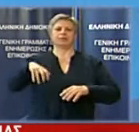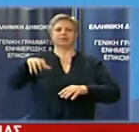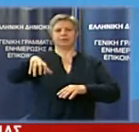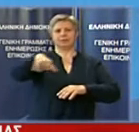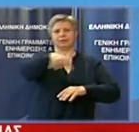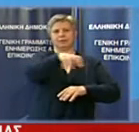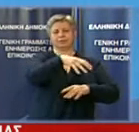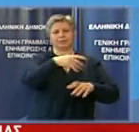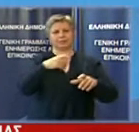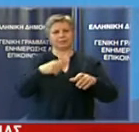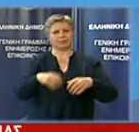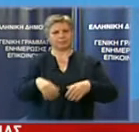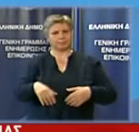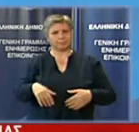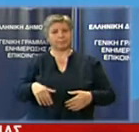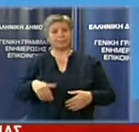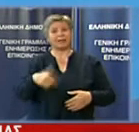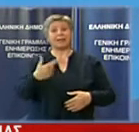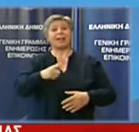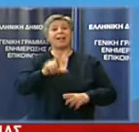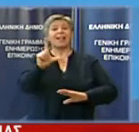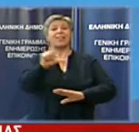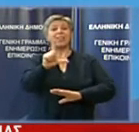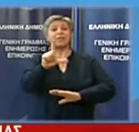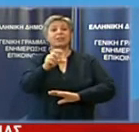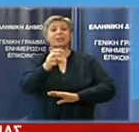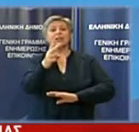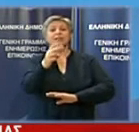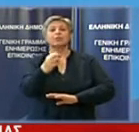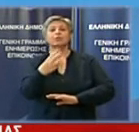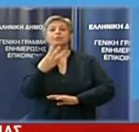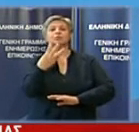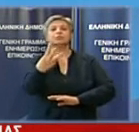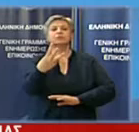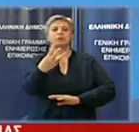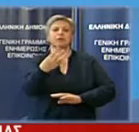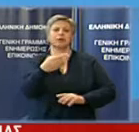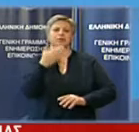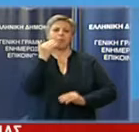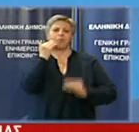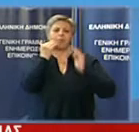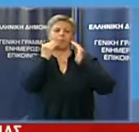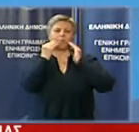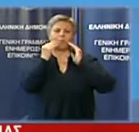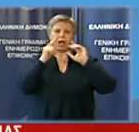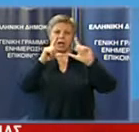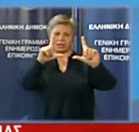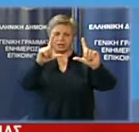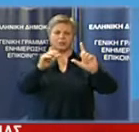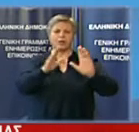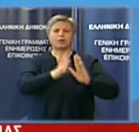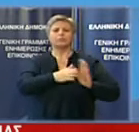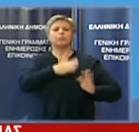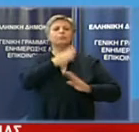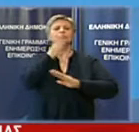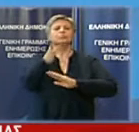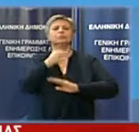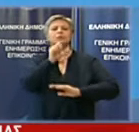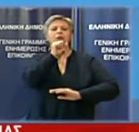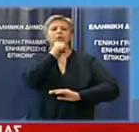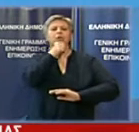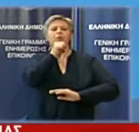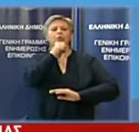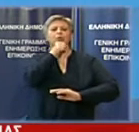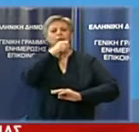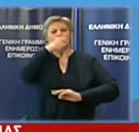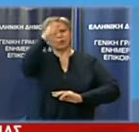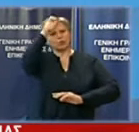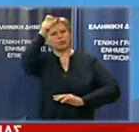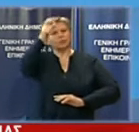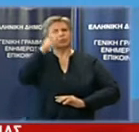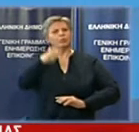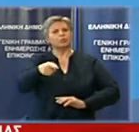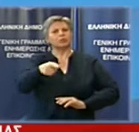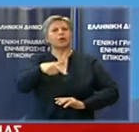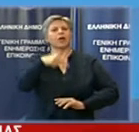Τη Δευτέρα, 23 Μαΐου, θα μεταβεί στην Κωνσταντινούπολη για την πρώτη Παγκόσμια Ανθρωπιστική Σύνοδο του